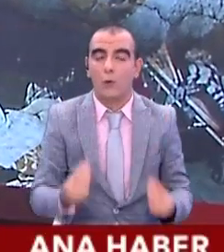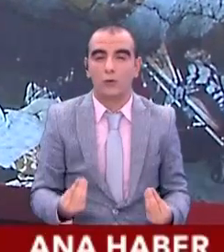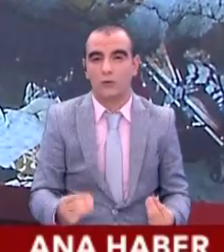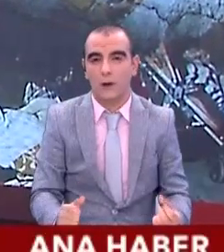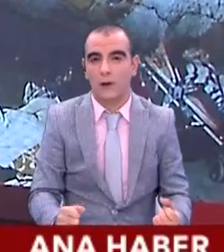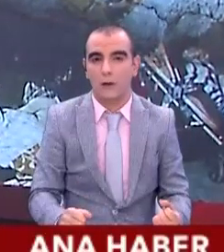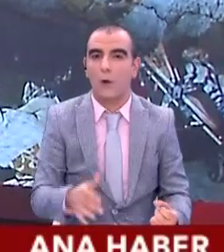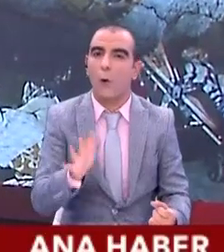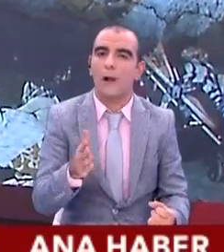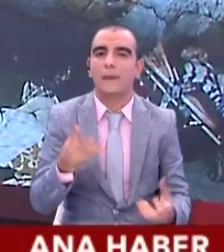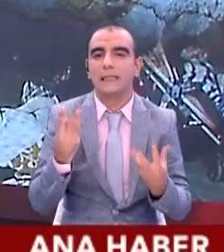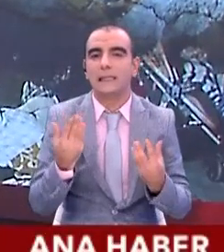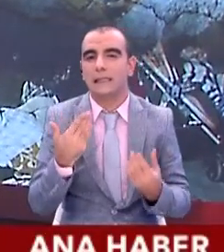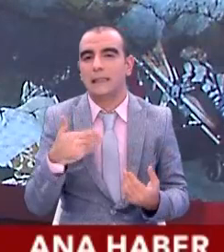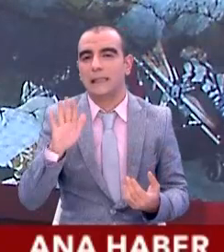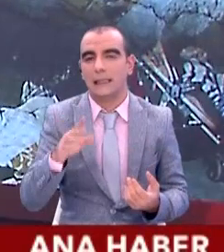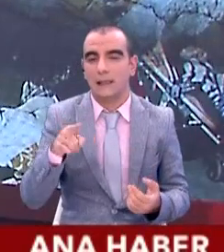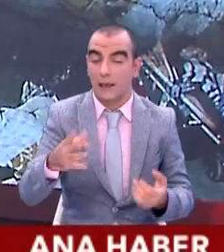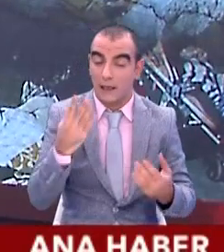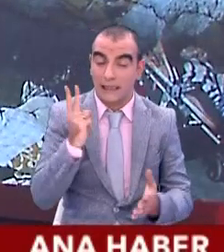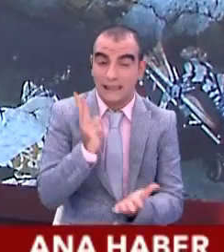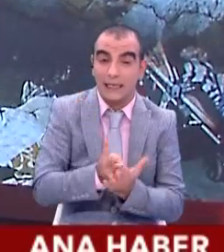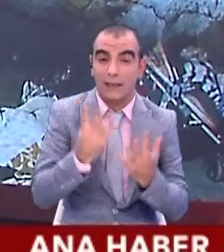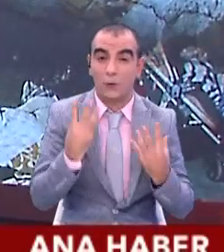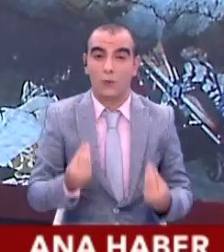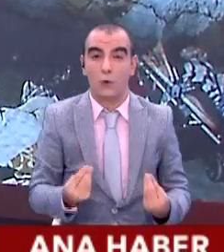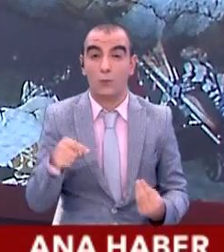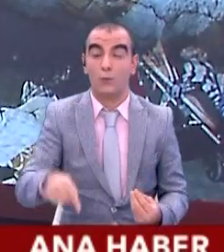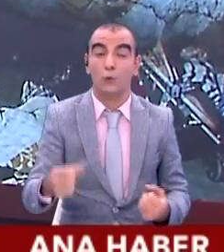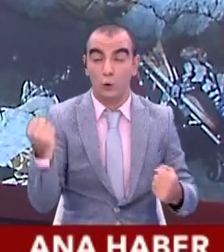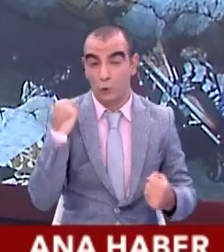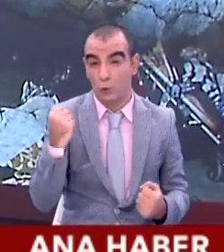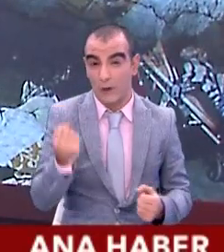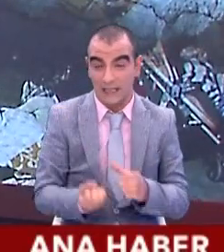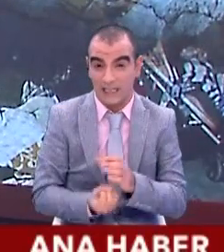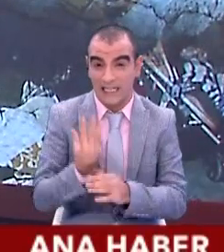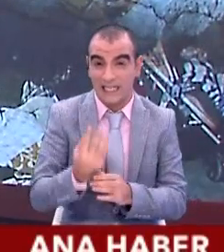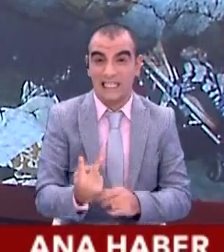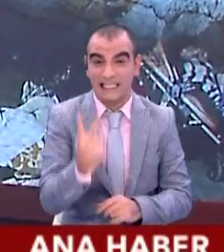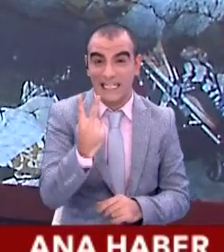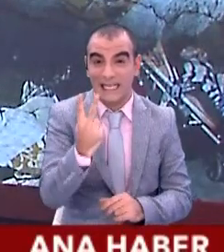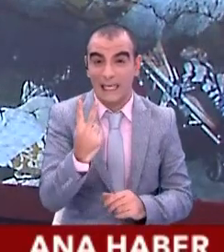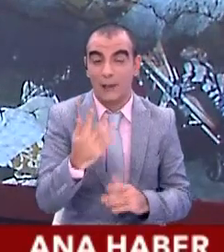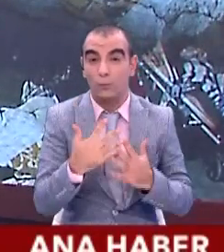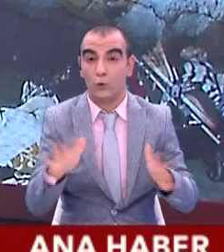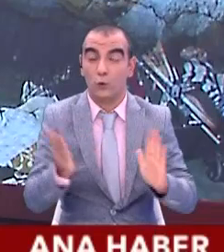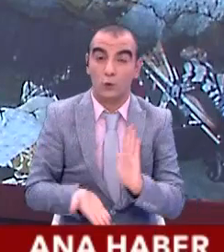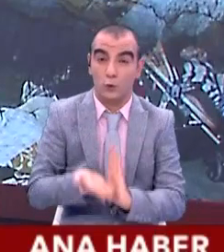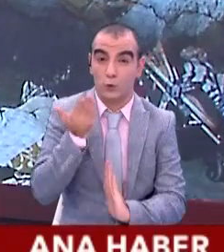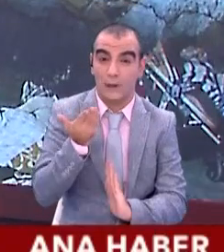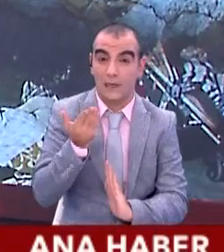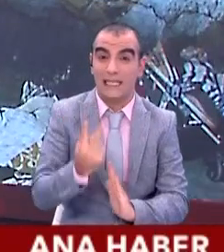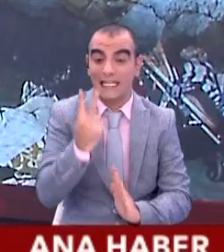Olabilir değil olacak ve bu deprem kuvvetle muhtemel 7 büyüklüğünün üzerinde